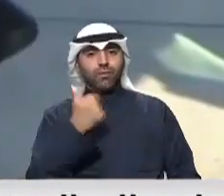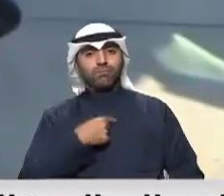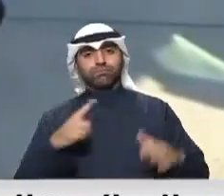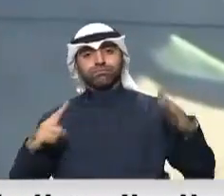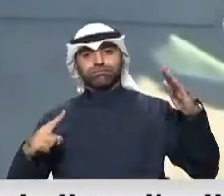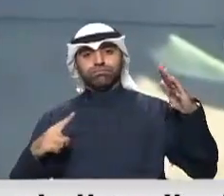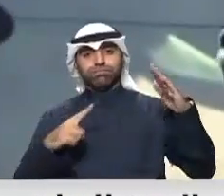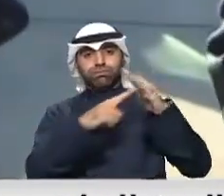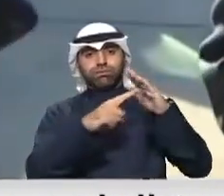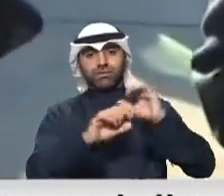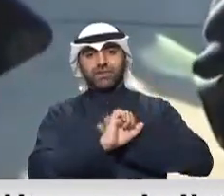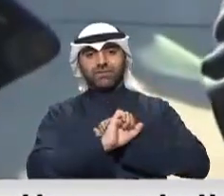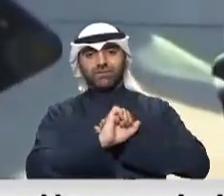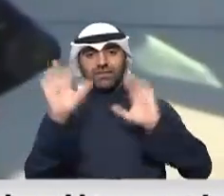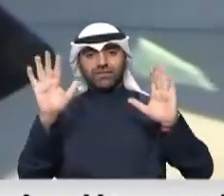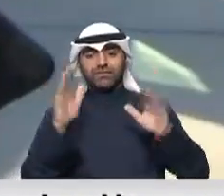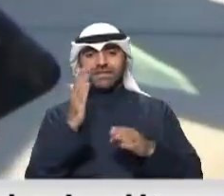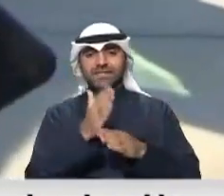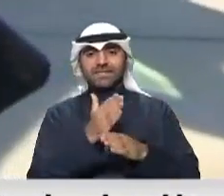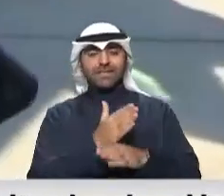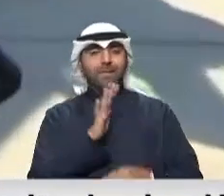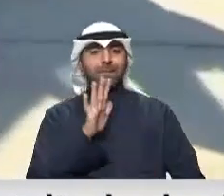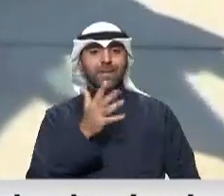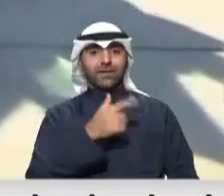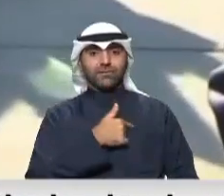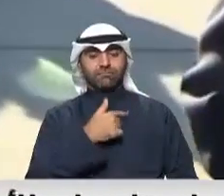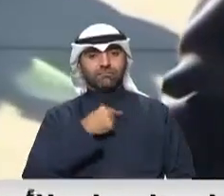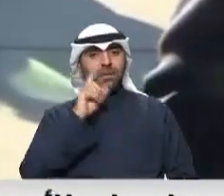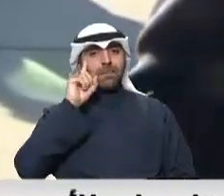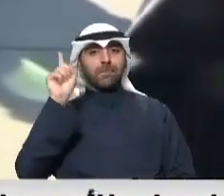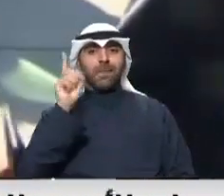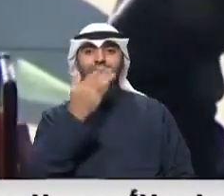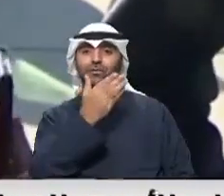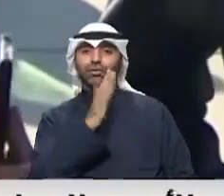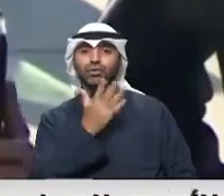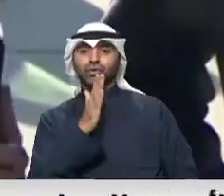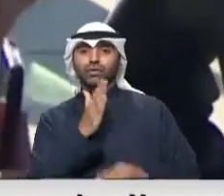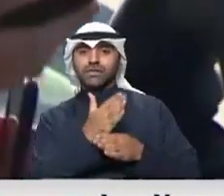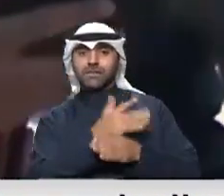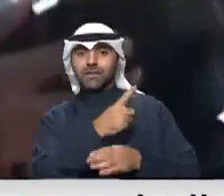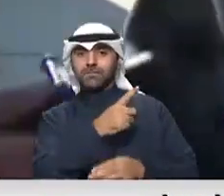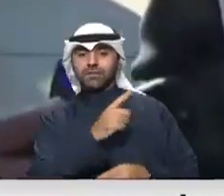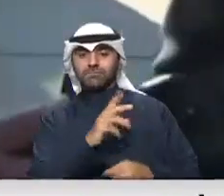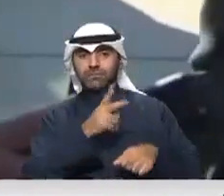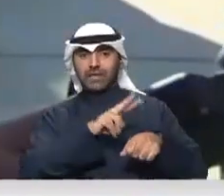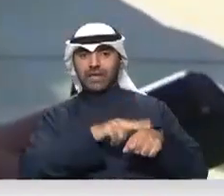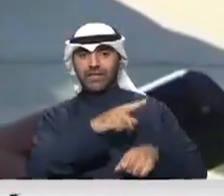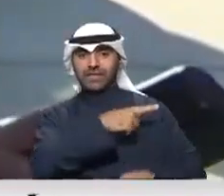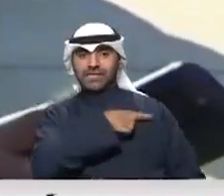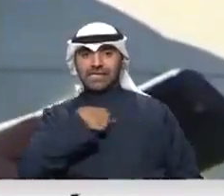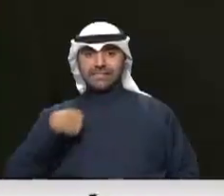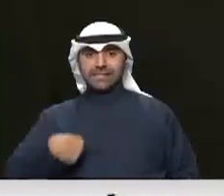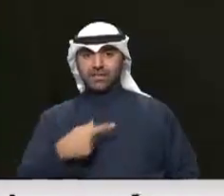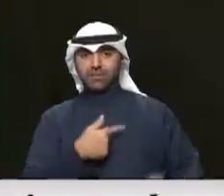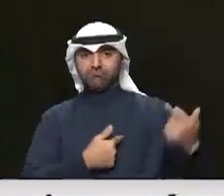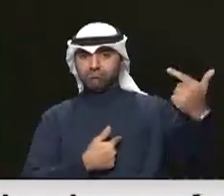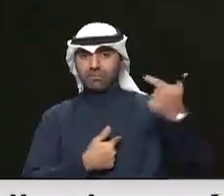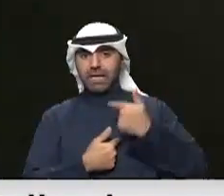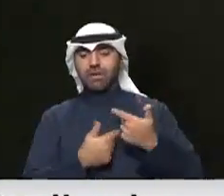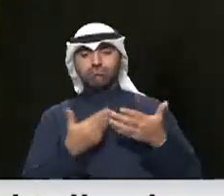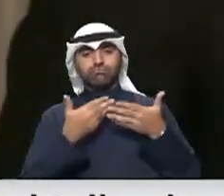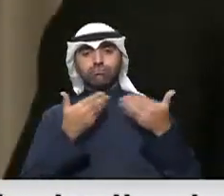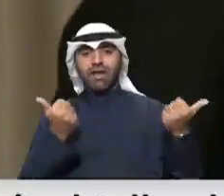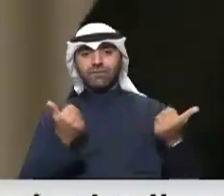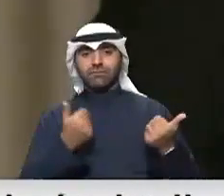من التوتر، حدة التوتر بين البلدين. هي أول زيارة كانت سيقوم بها مسؤول رفيع المستوى أمريكيا إلى الأراضي الصينية